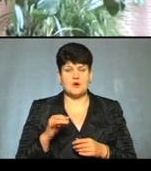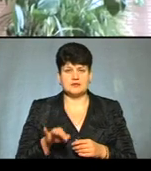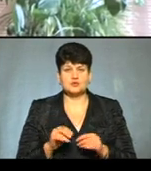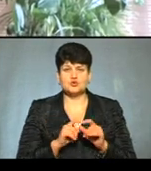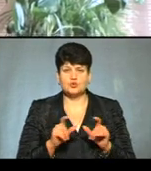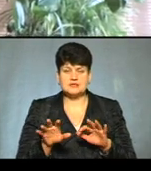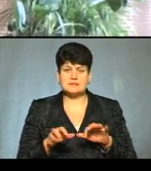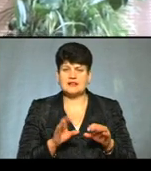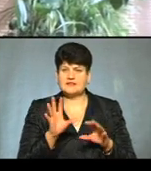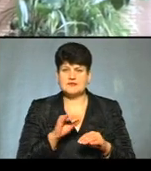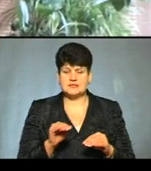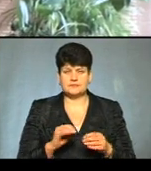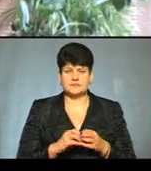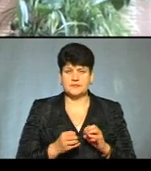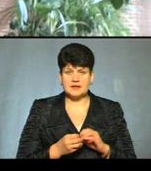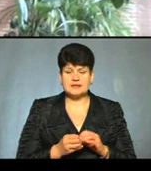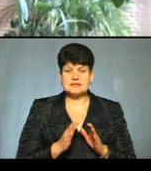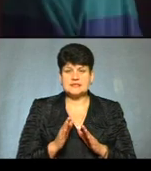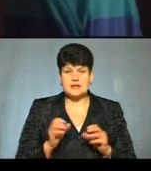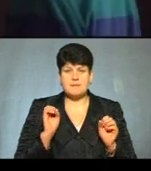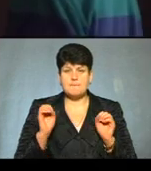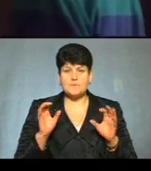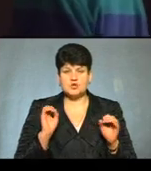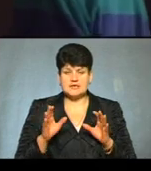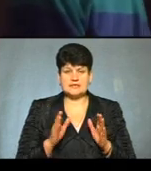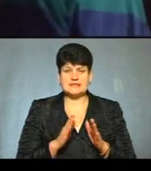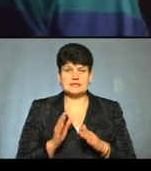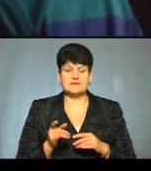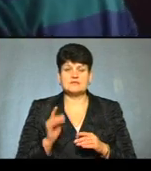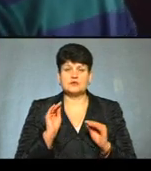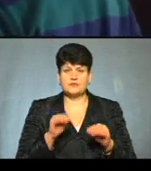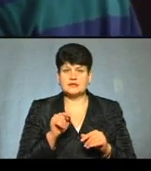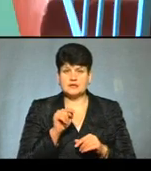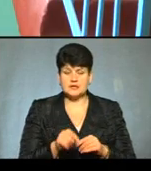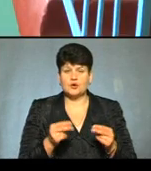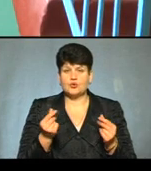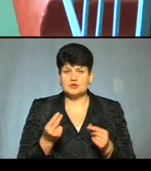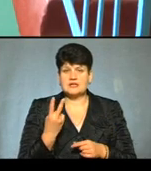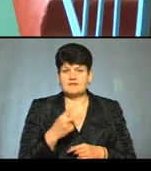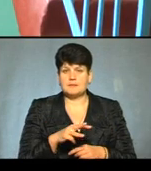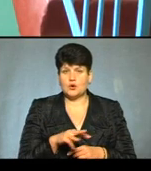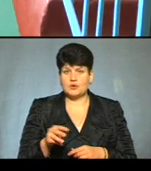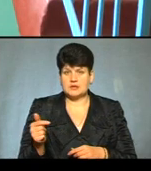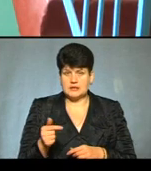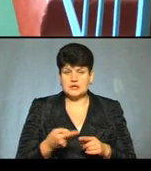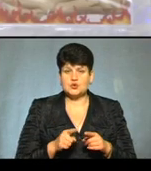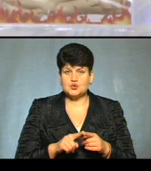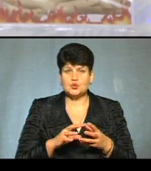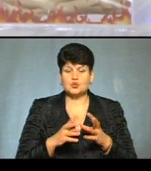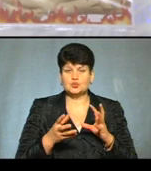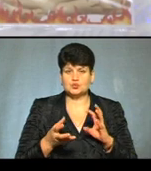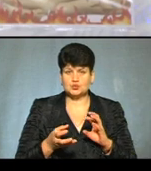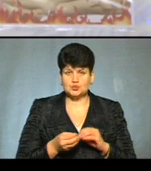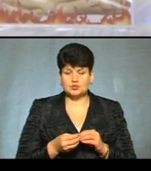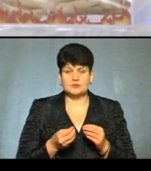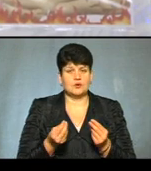виправили. Школа усунула не всі недоліки. Серед таких – система пожежної сигналізації. Встановити її коштує понад 2 мільйони гривень. Такої суми,